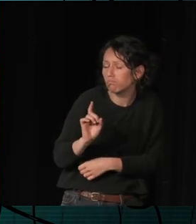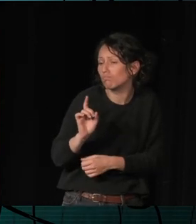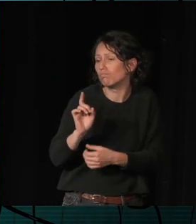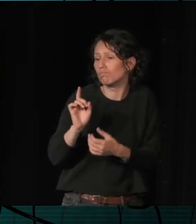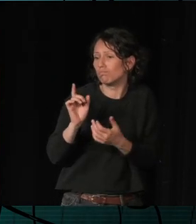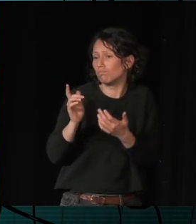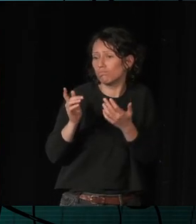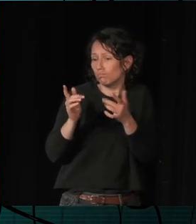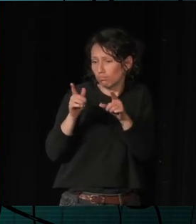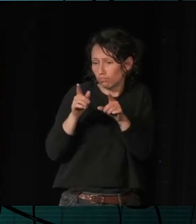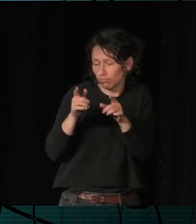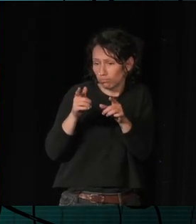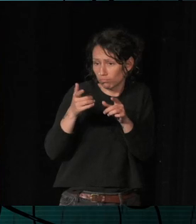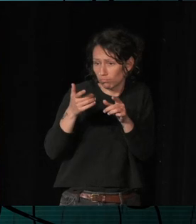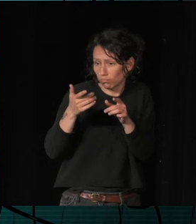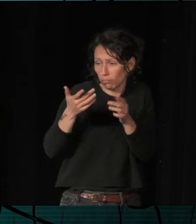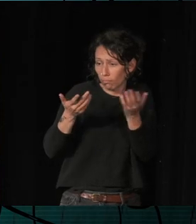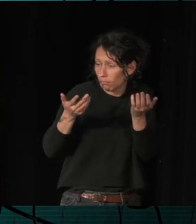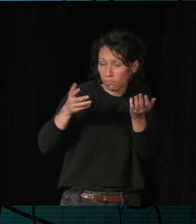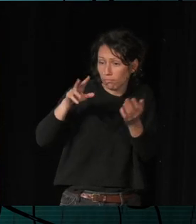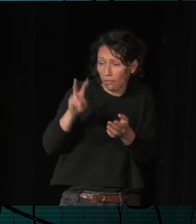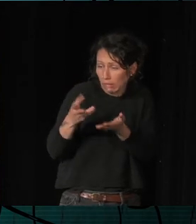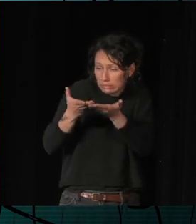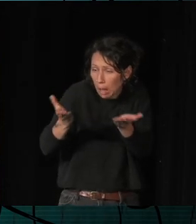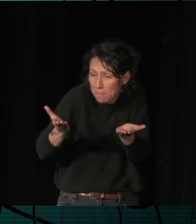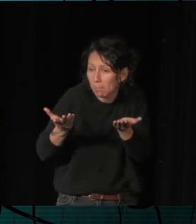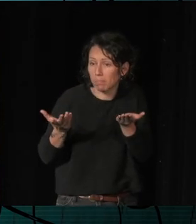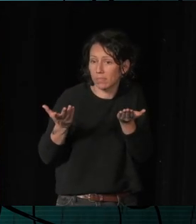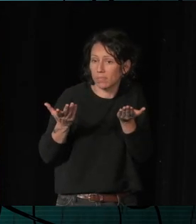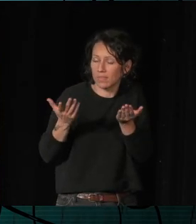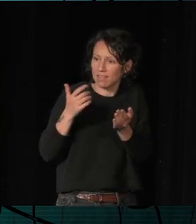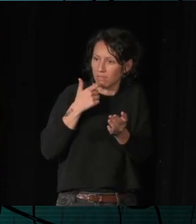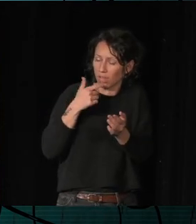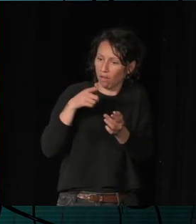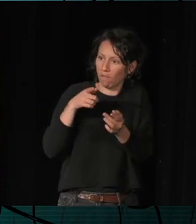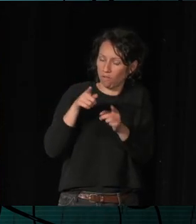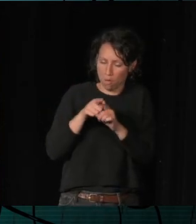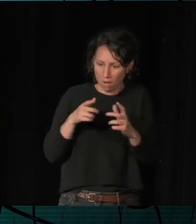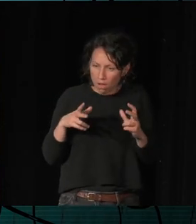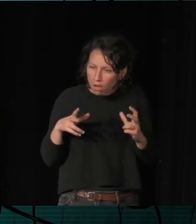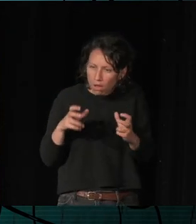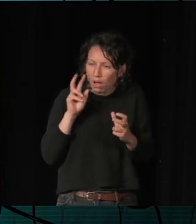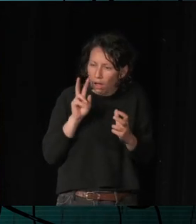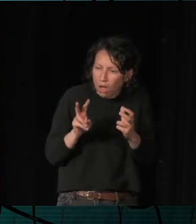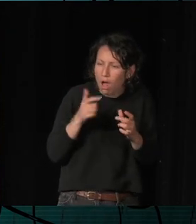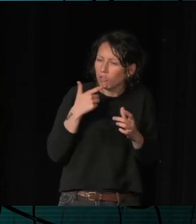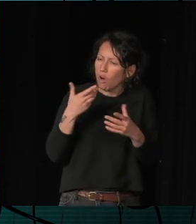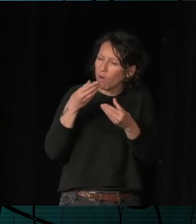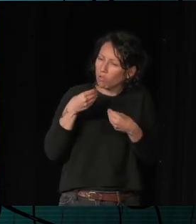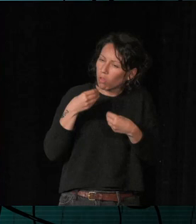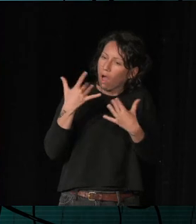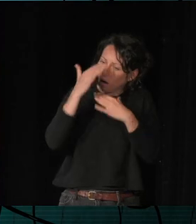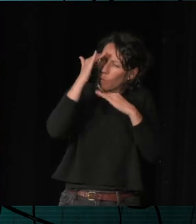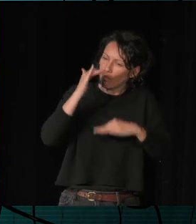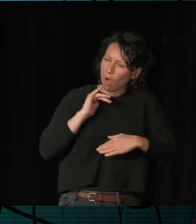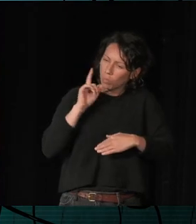en fait, il va y avoir peut-être beaucoup de confiance en fait, qui va venir de la spectatrice, du spectateur. Et ça va permettre